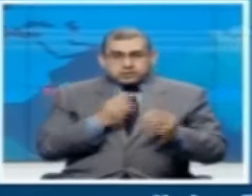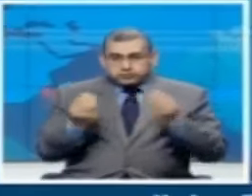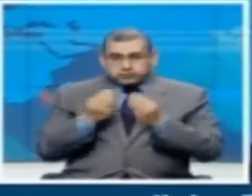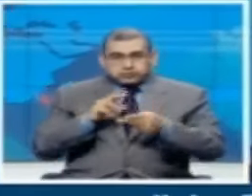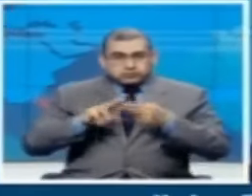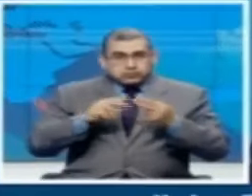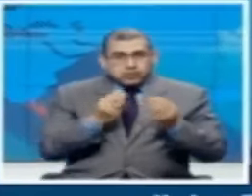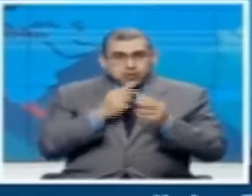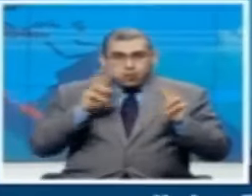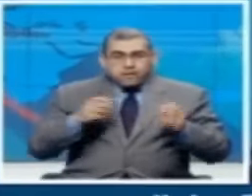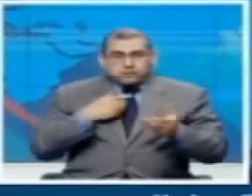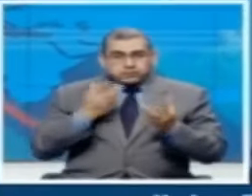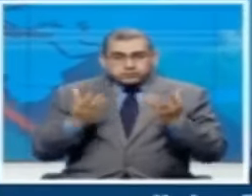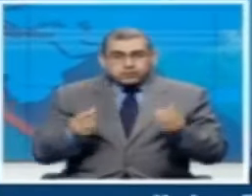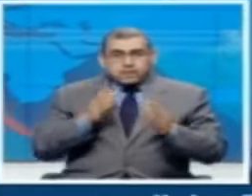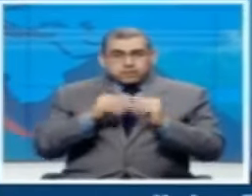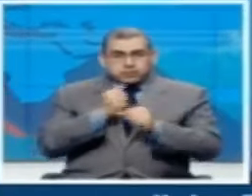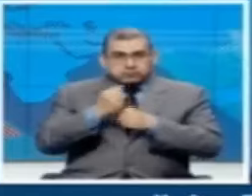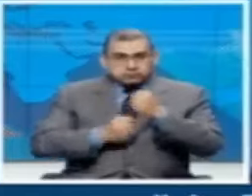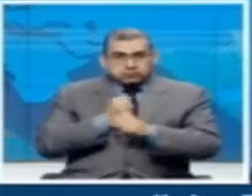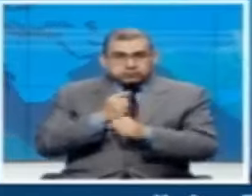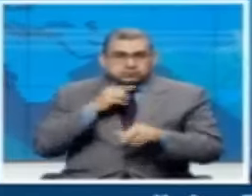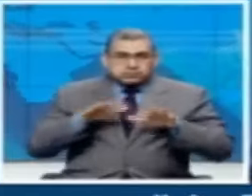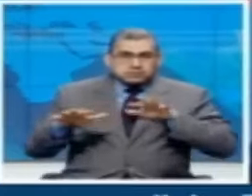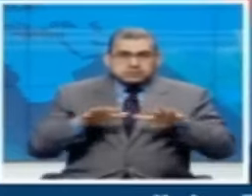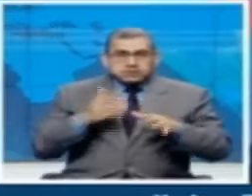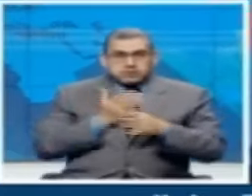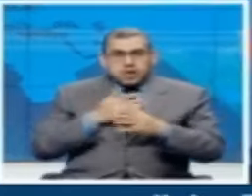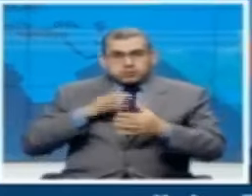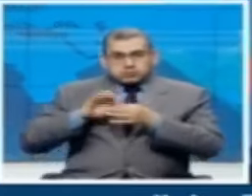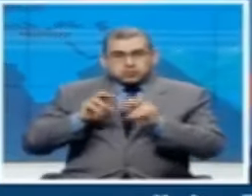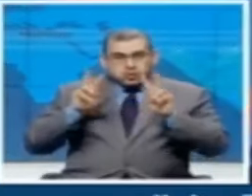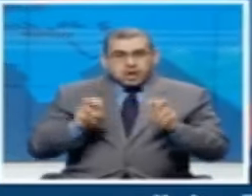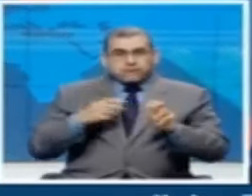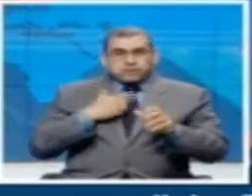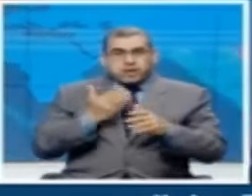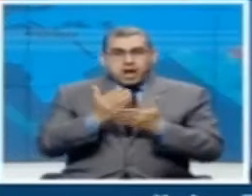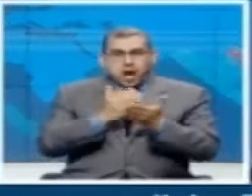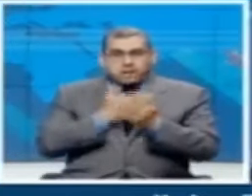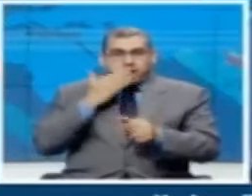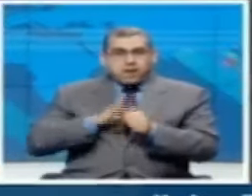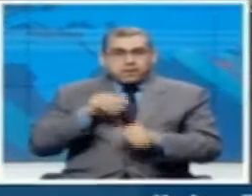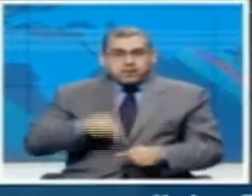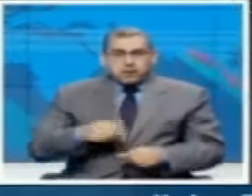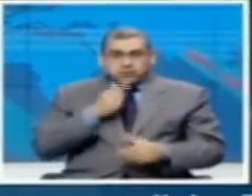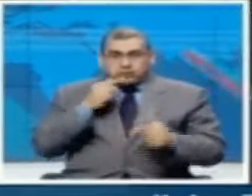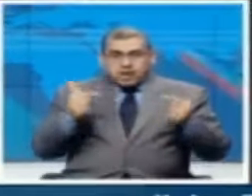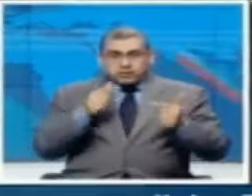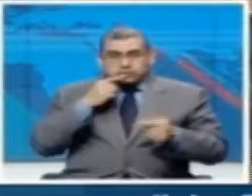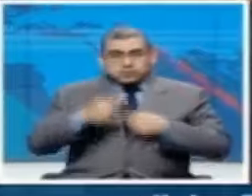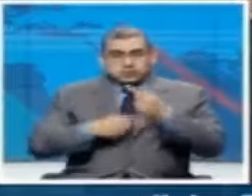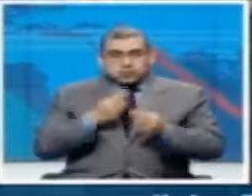قطاع غزه حيث تبذل مصر جهودا حثيثه للتوصل الى اتفاق قبل شهر رمضان هذا